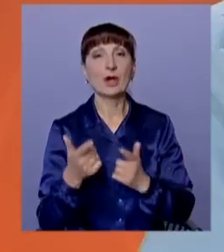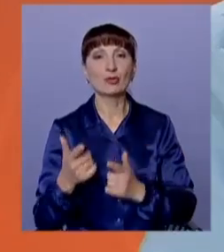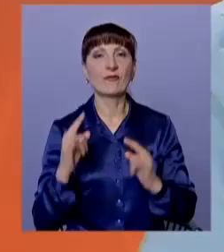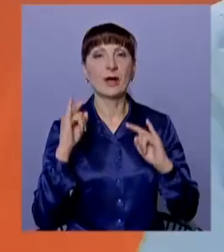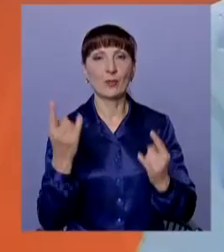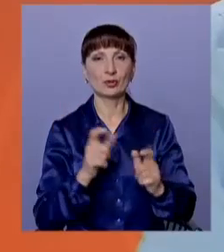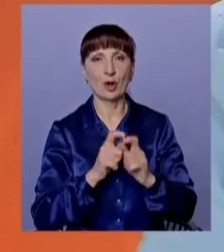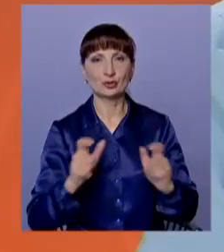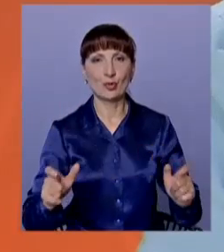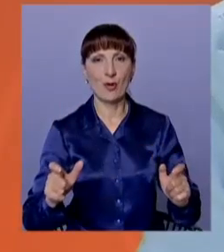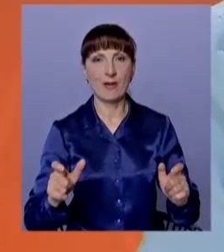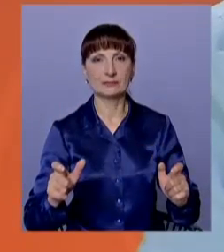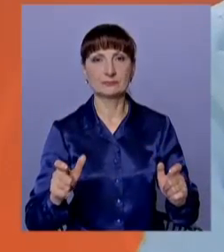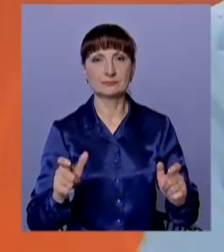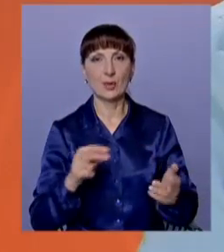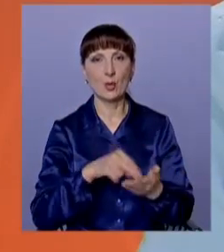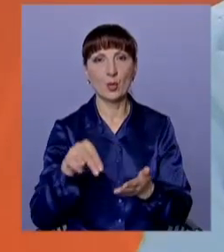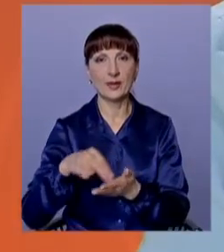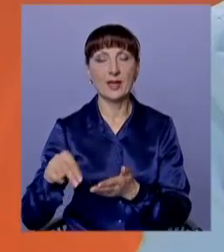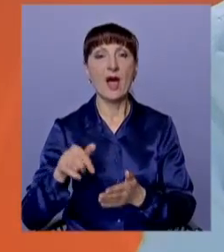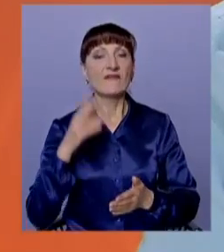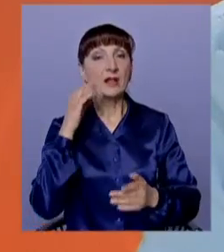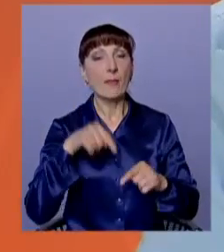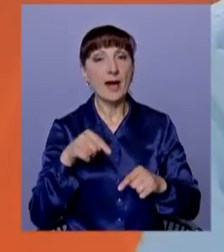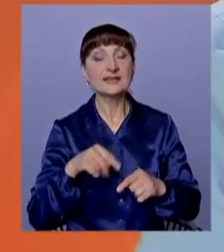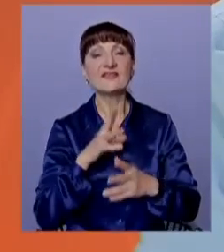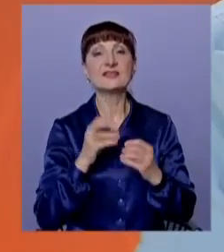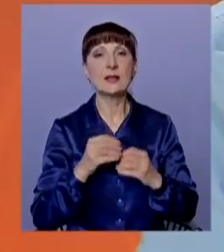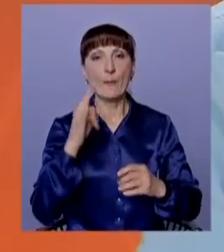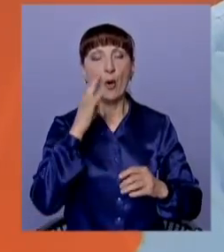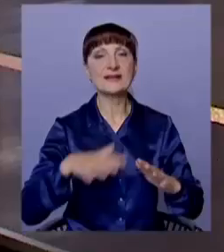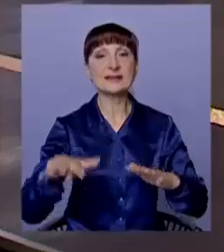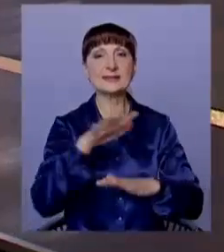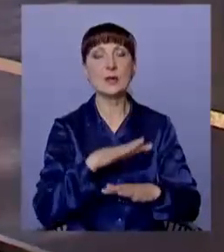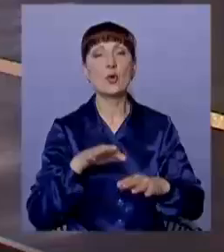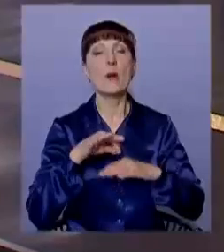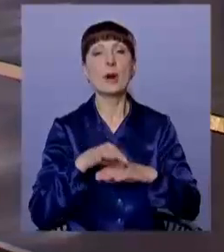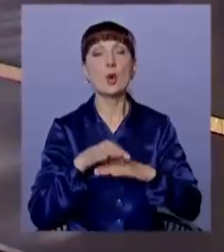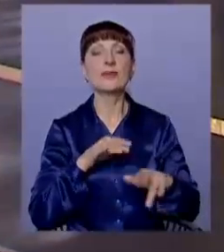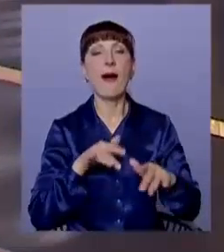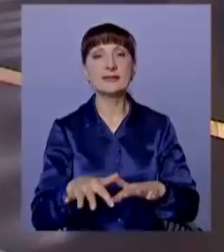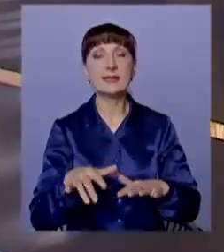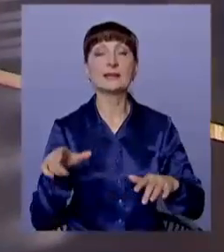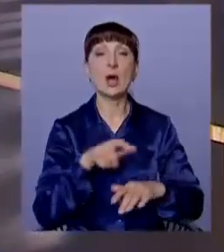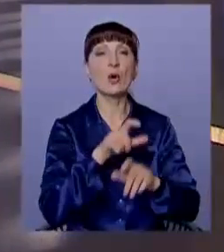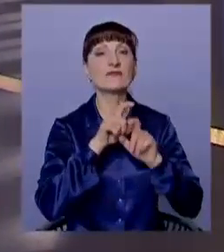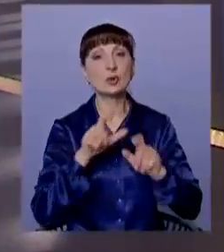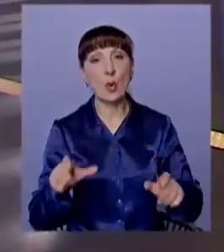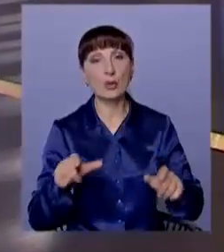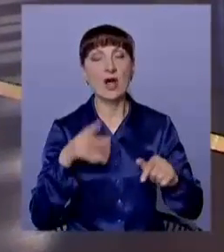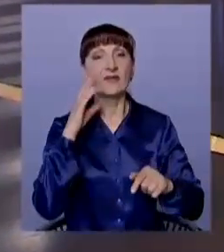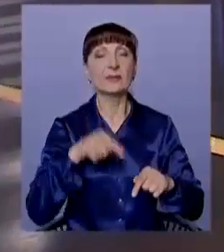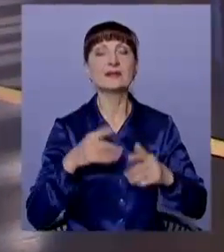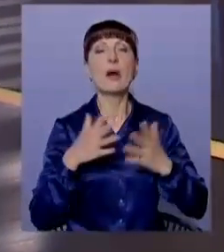ребенка к школе. Благо, что у нас в Алматы, да и в целом по республике проходят такие акции, как «Дорога в школу», устраиваются в Алматы